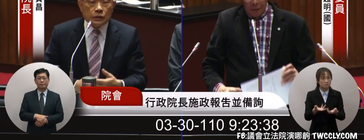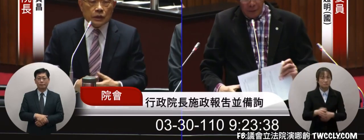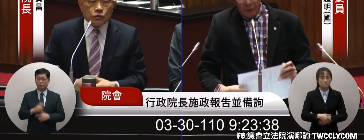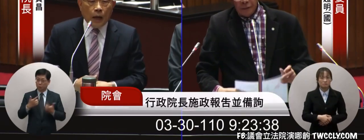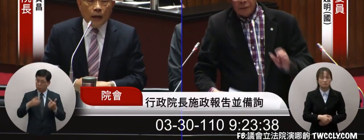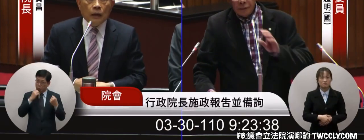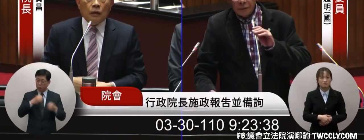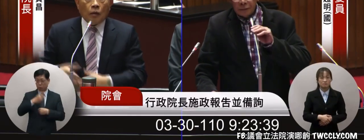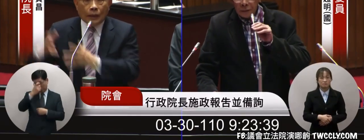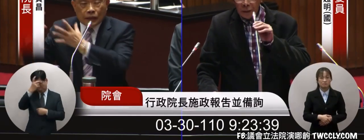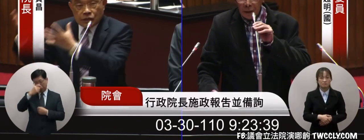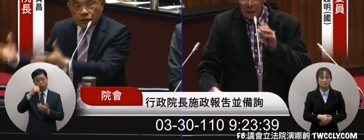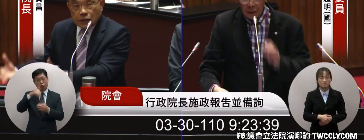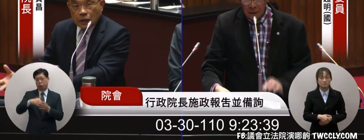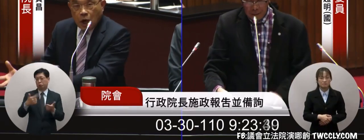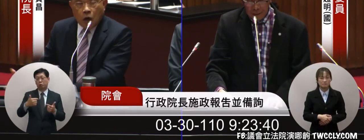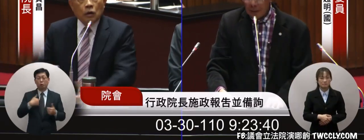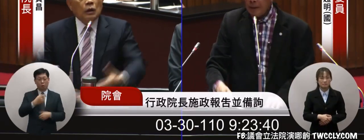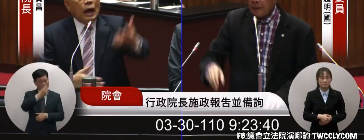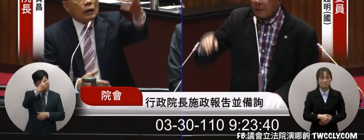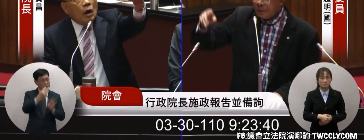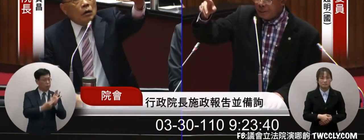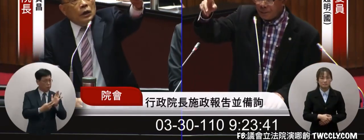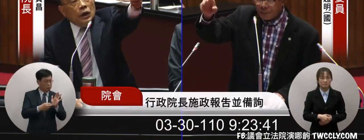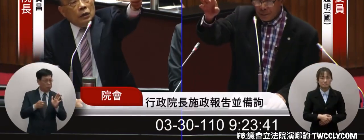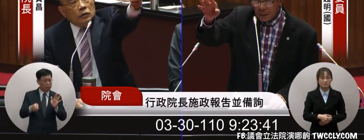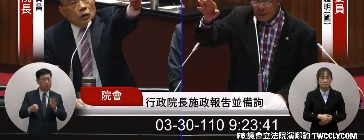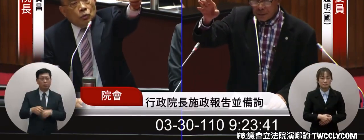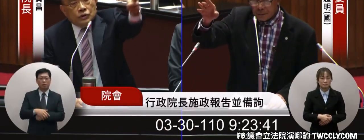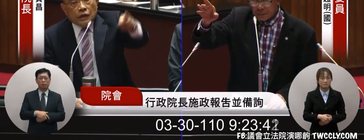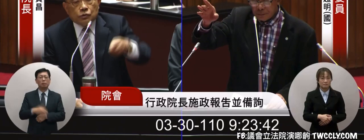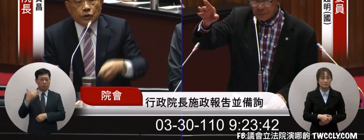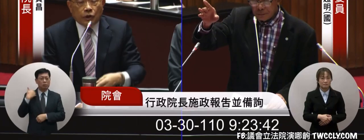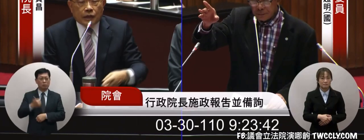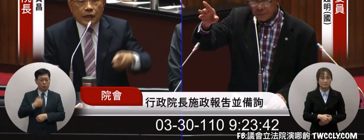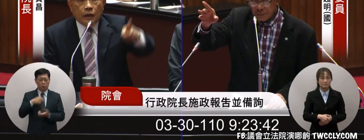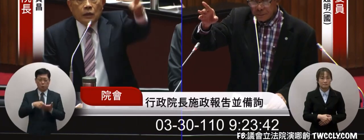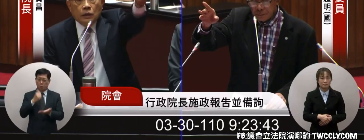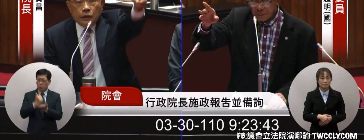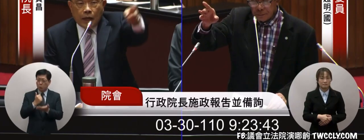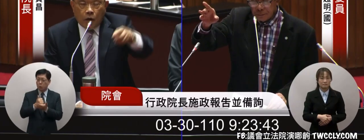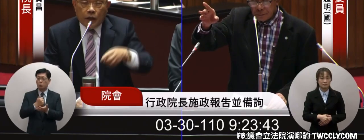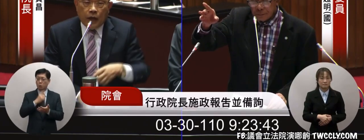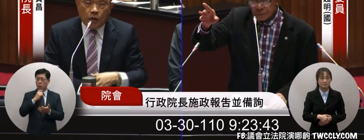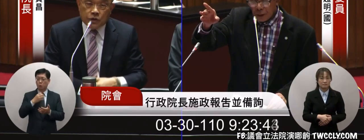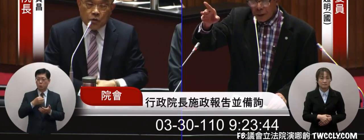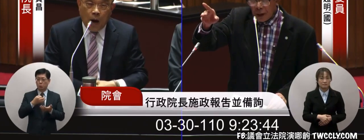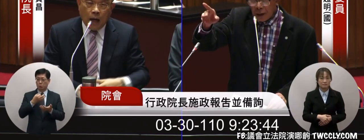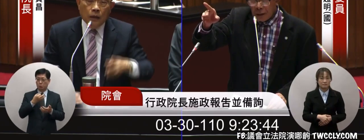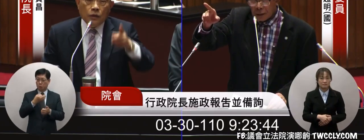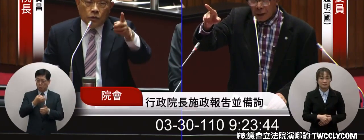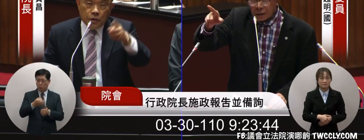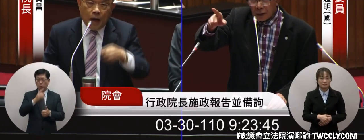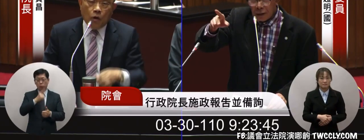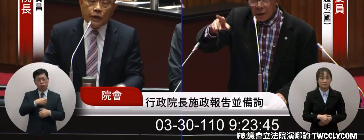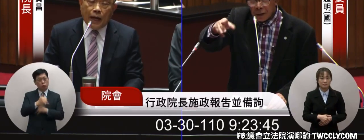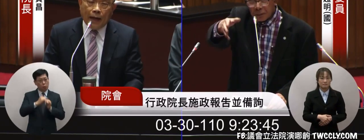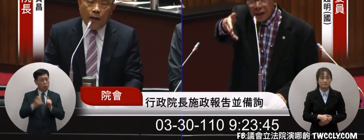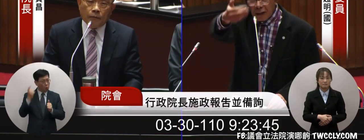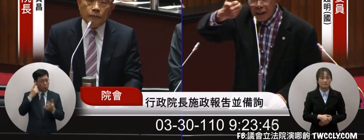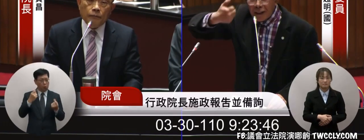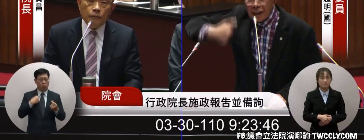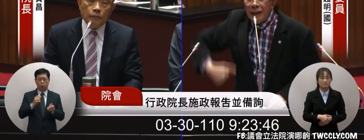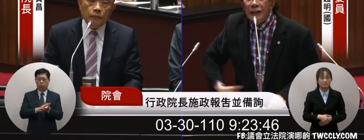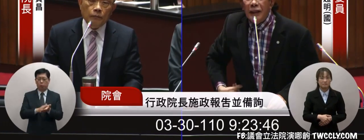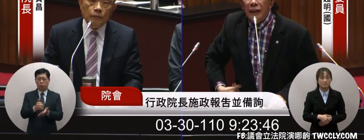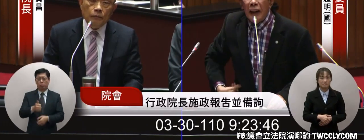要在新爭算我在新爭說阿公你就有證書到建設你這給你的鄉親看鄉親也說你太好